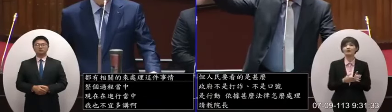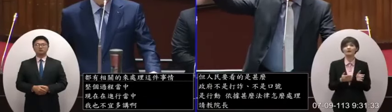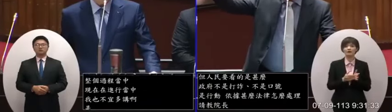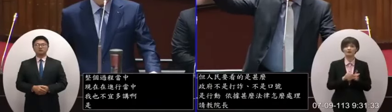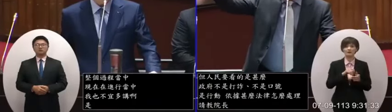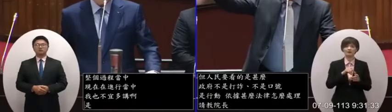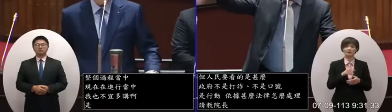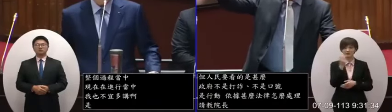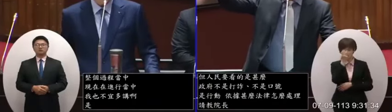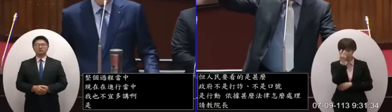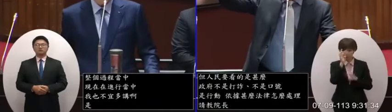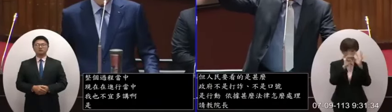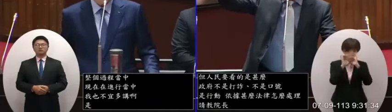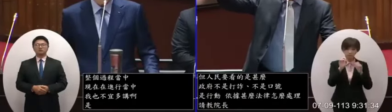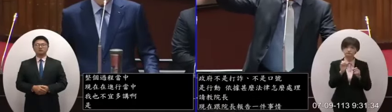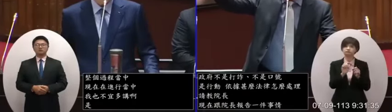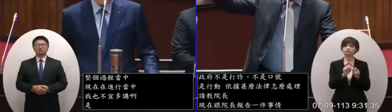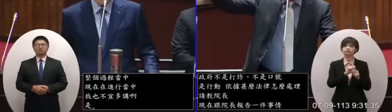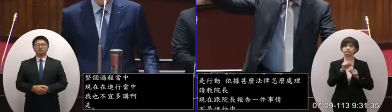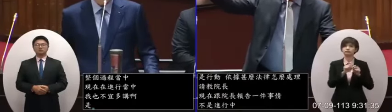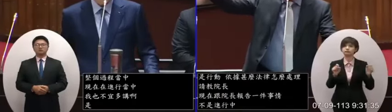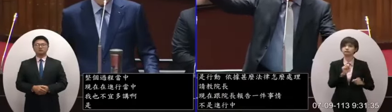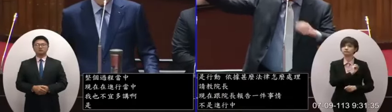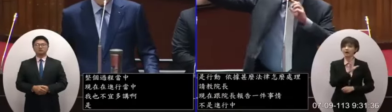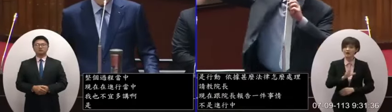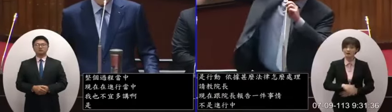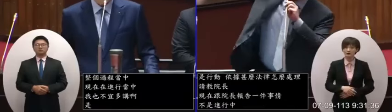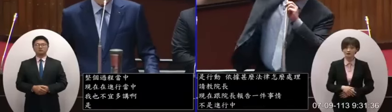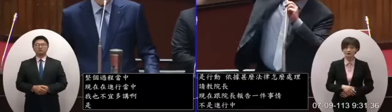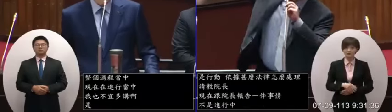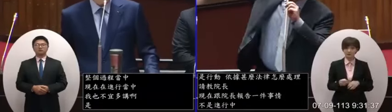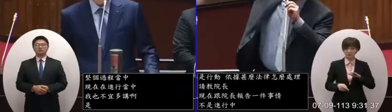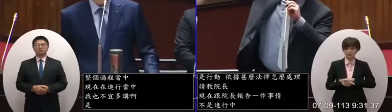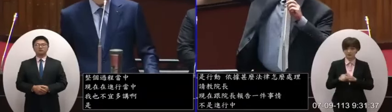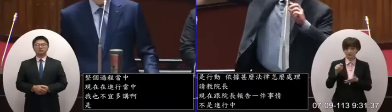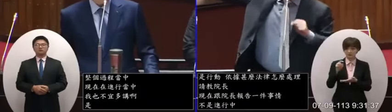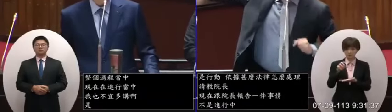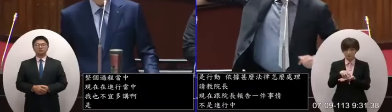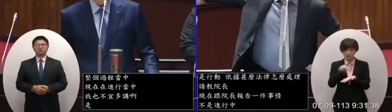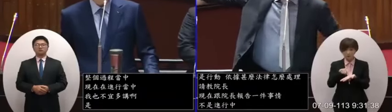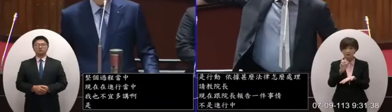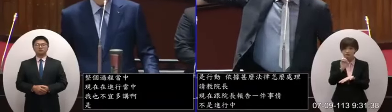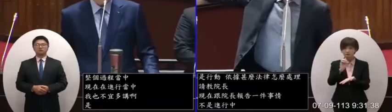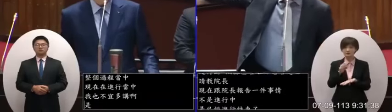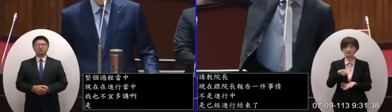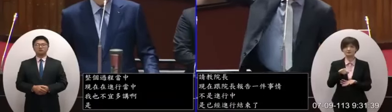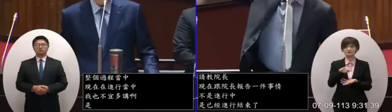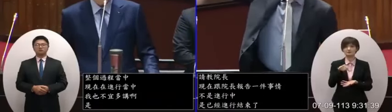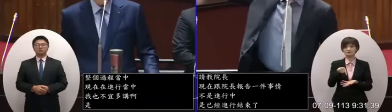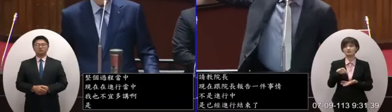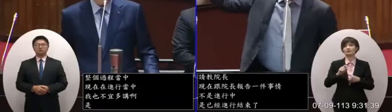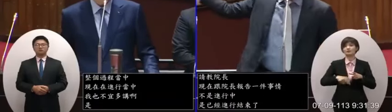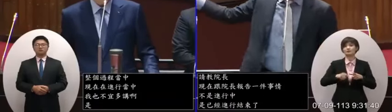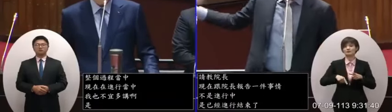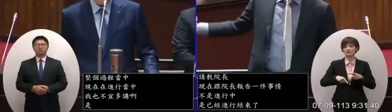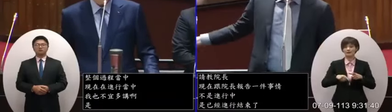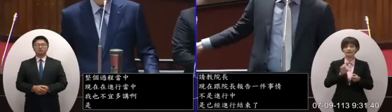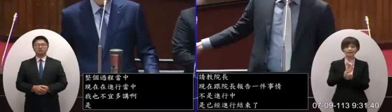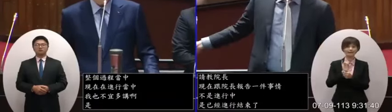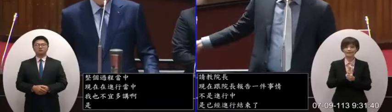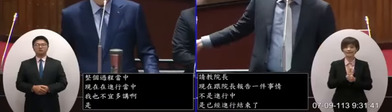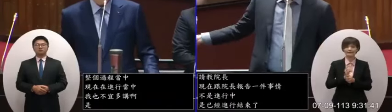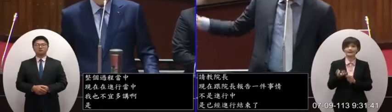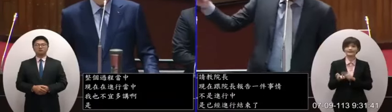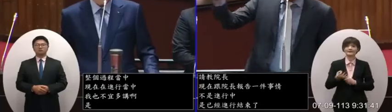终结了，在起诉的犯罪事实里提到了这个移转公司在这个诈欺洗钱的网络当